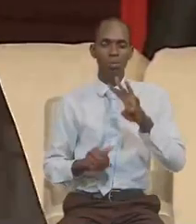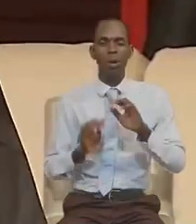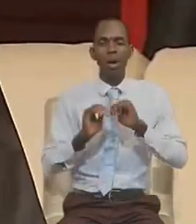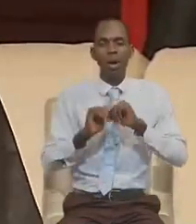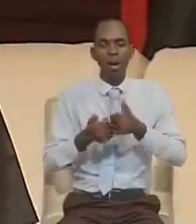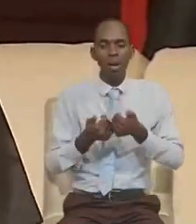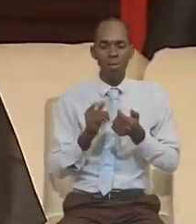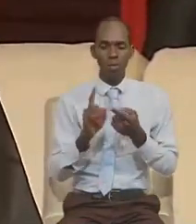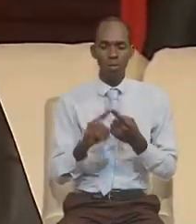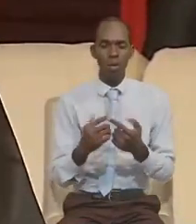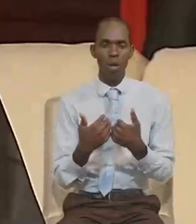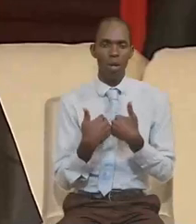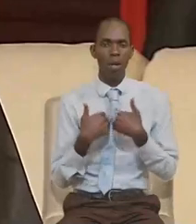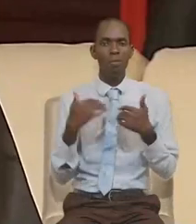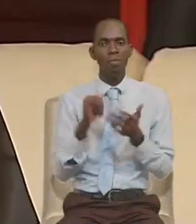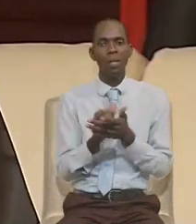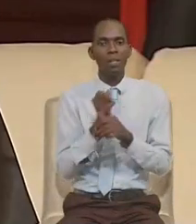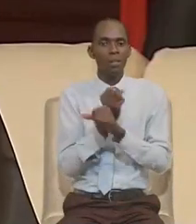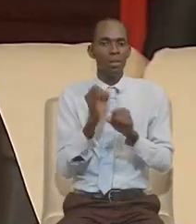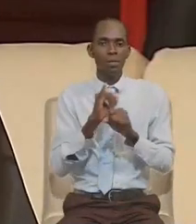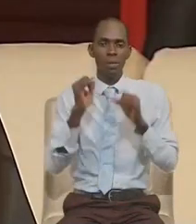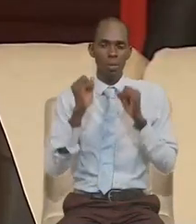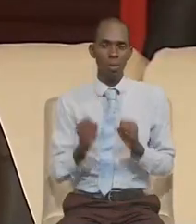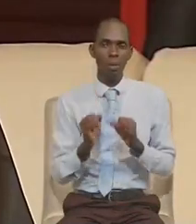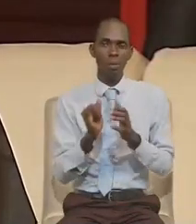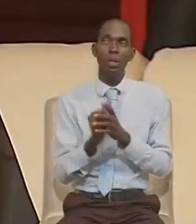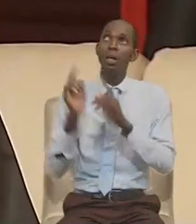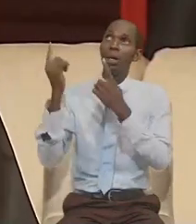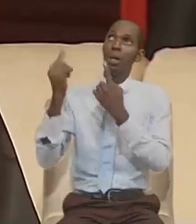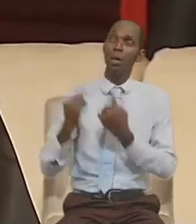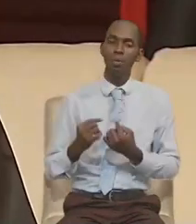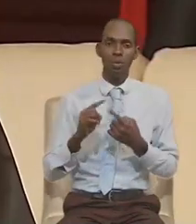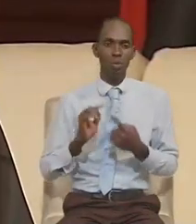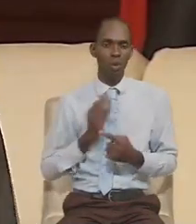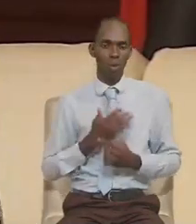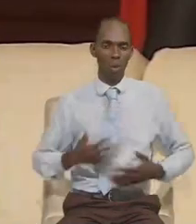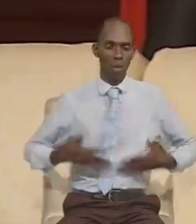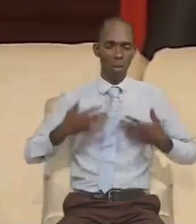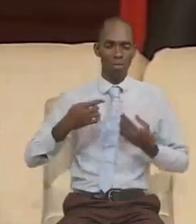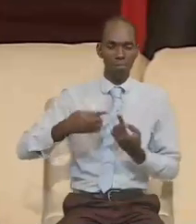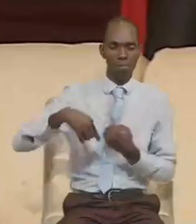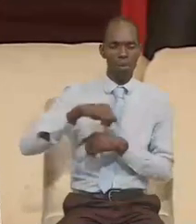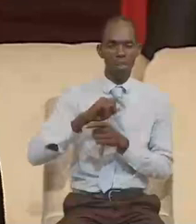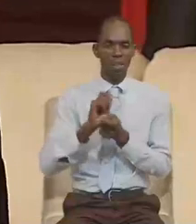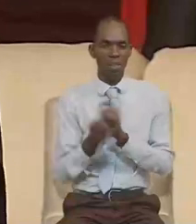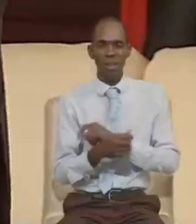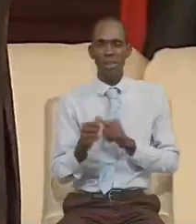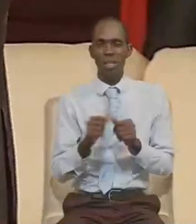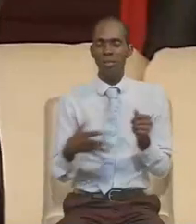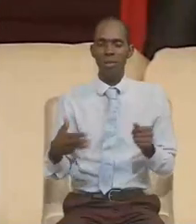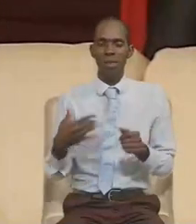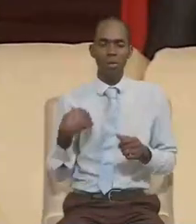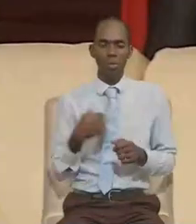cette puissance salvatrice qui vient dans nos vies et transforme toutes choses. Et nous sommes totalement